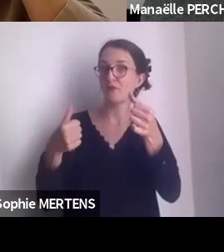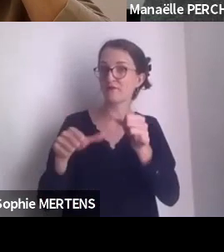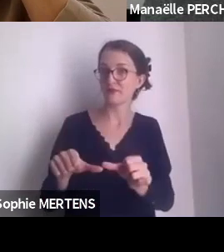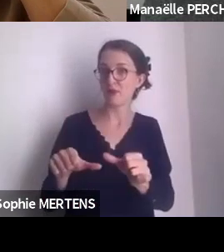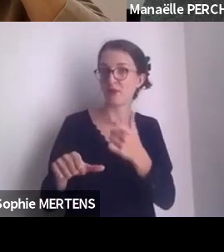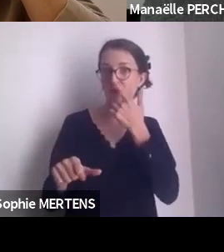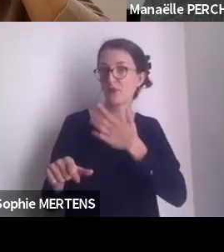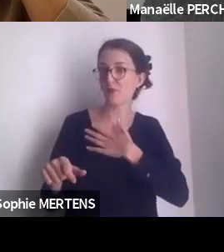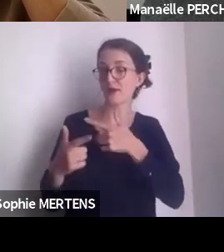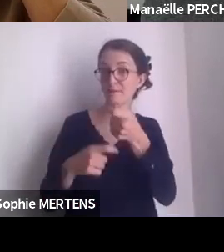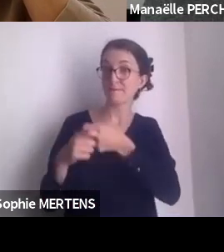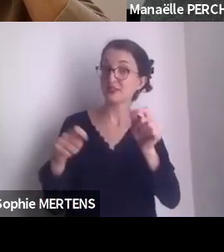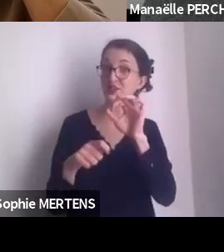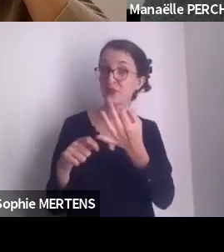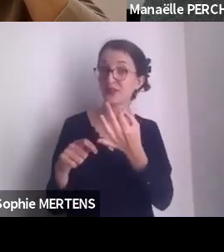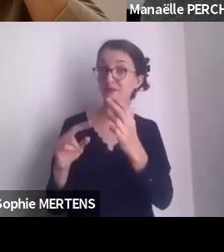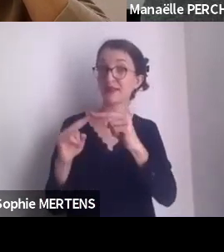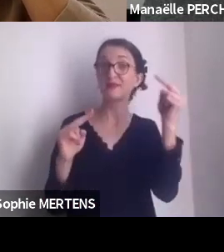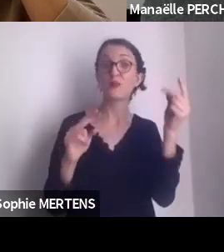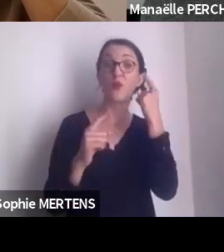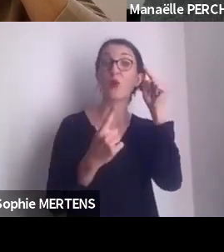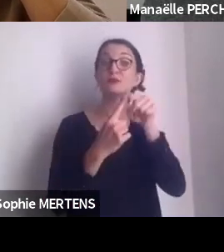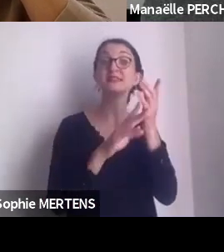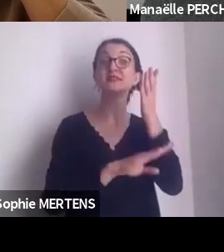comme ça et pas du tout comme quelque chose à long terme.